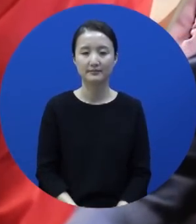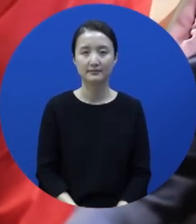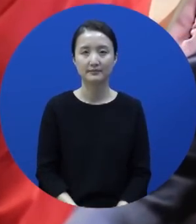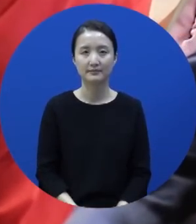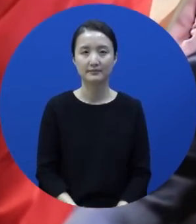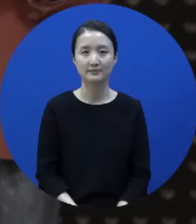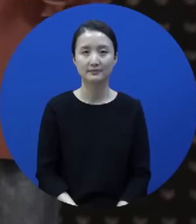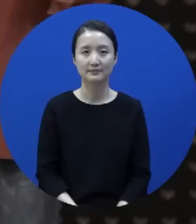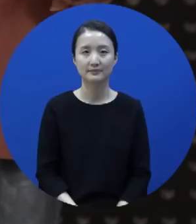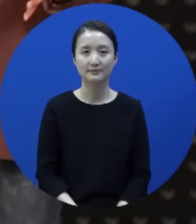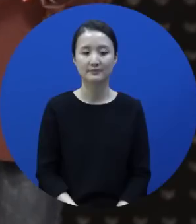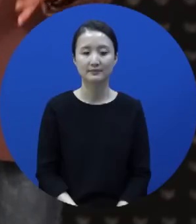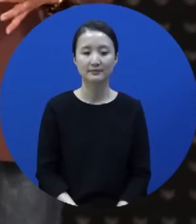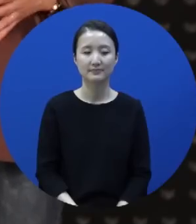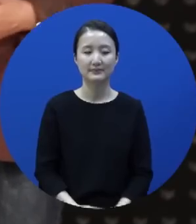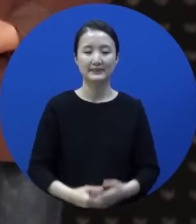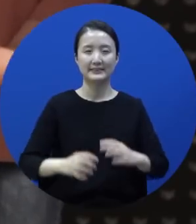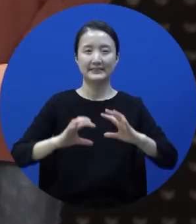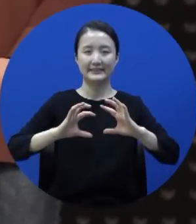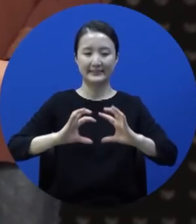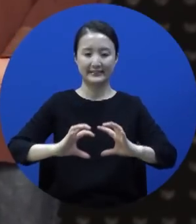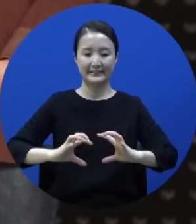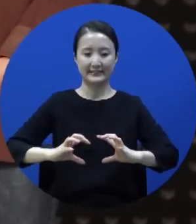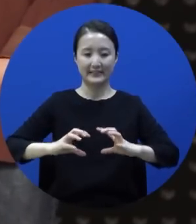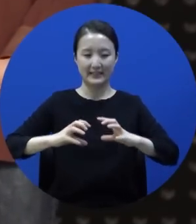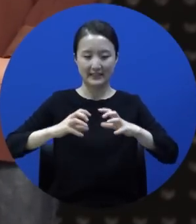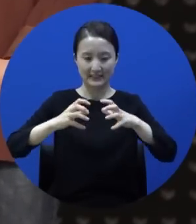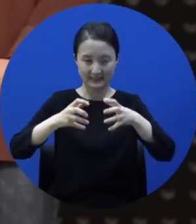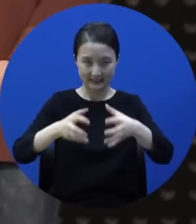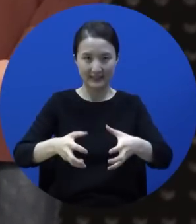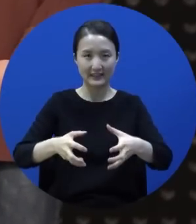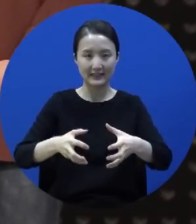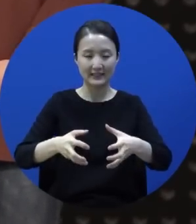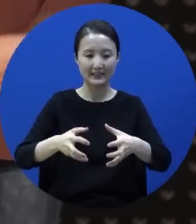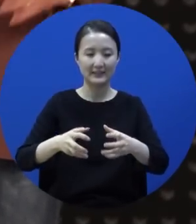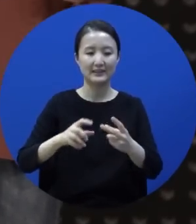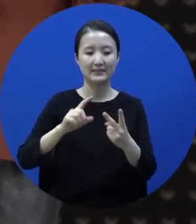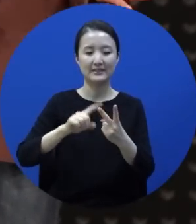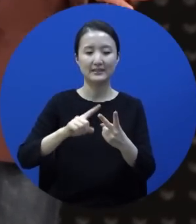뜻은 세상새에 천지의 기운 인자를 쓰고 있거든요.